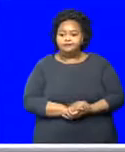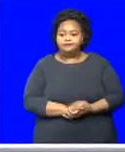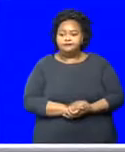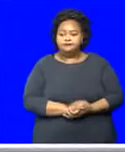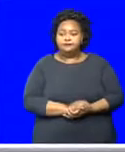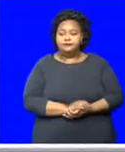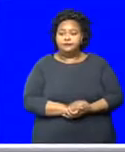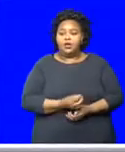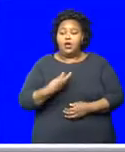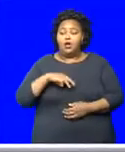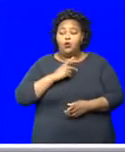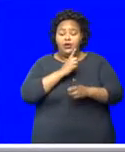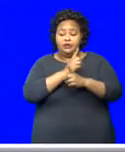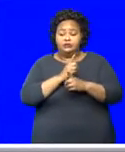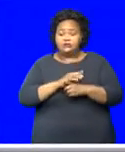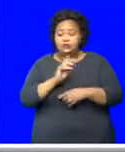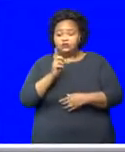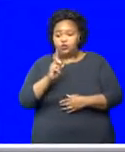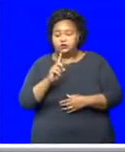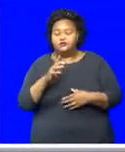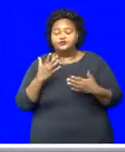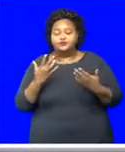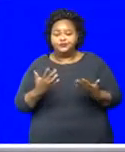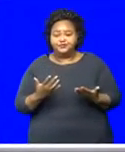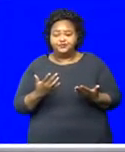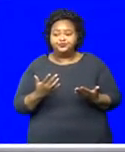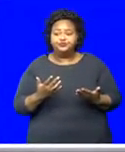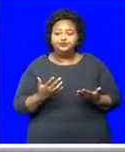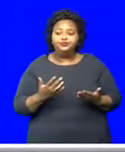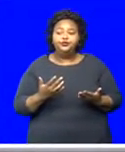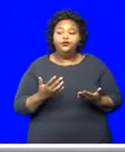lokuthi bamba baphakamise amazinga ekubuka